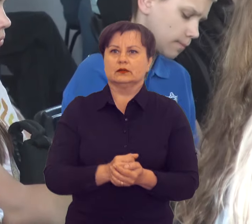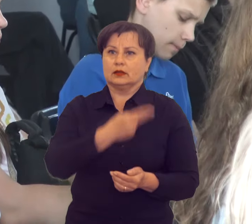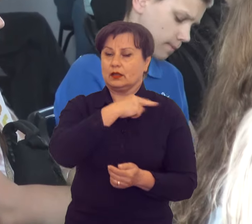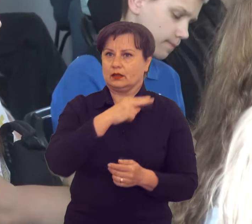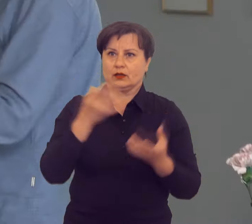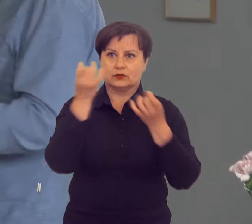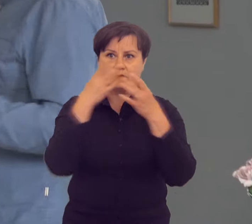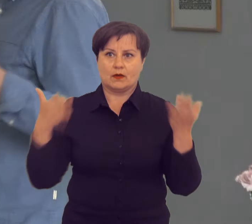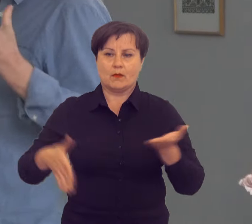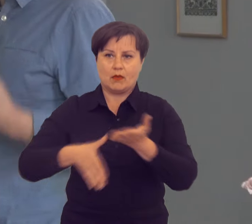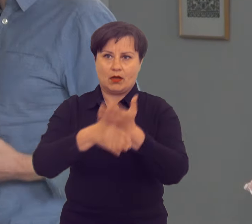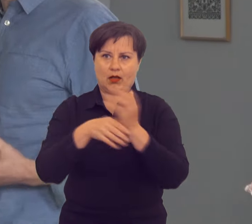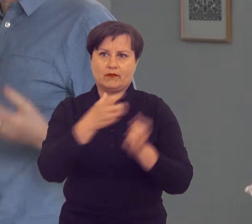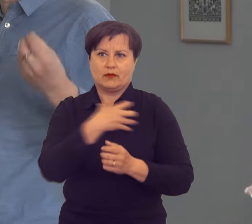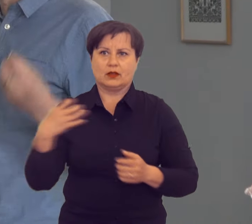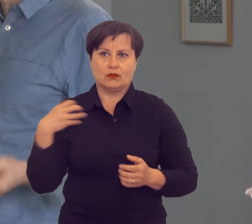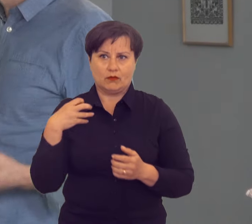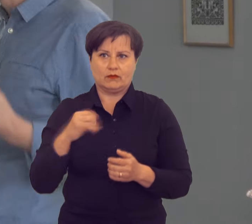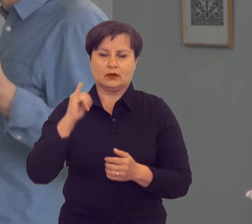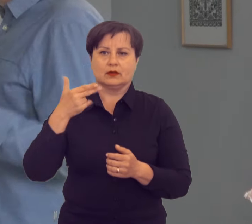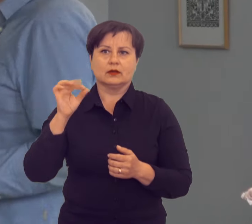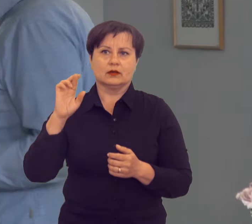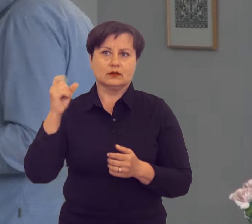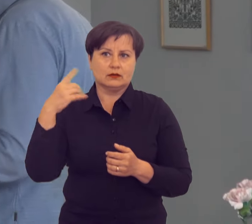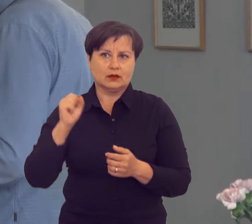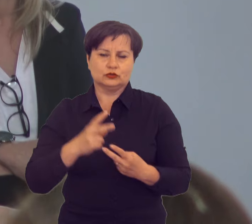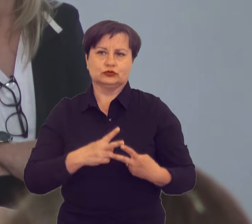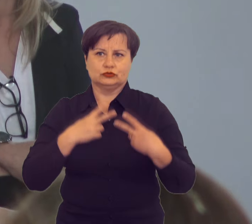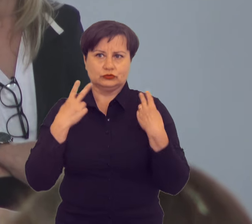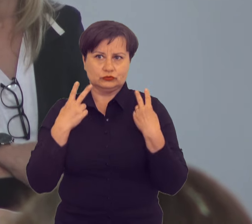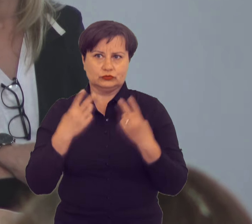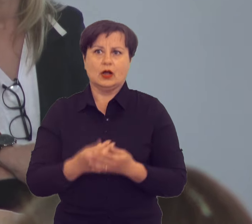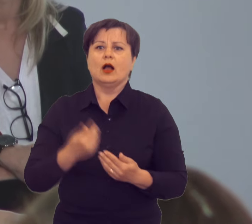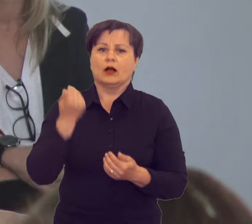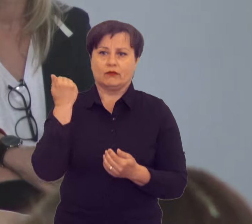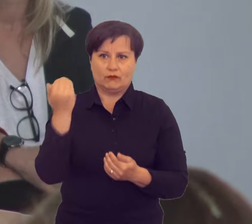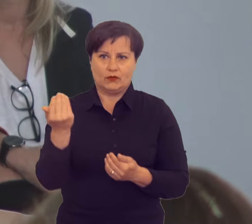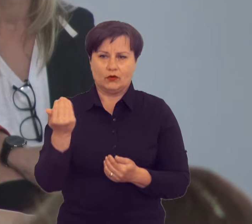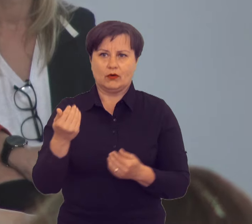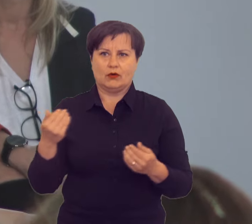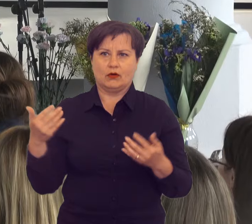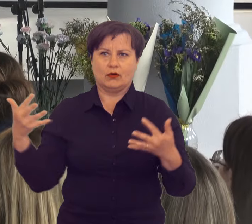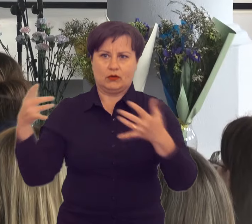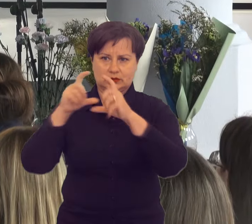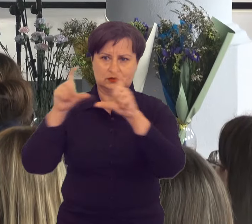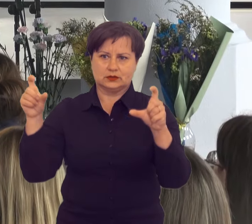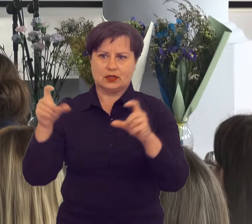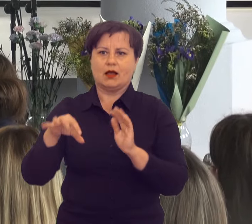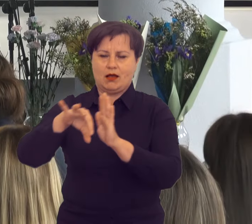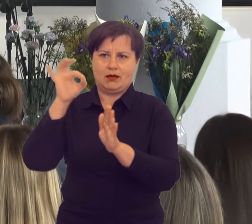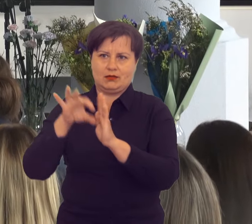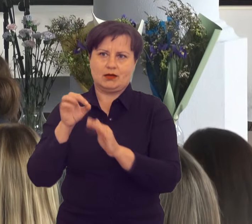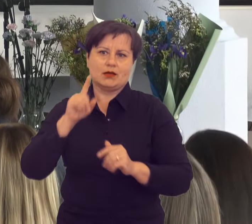pagalbos tarnybos vadovė Ingrida Neliupšienė džiaugiasi, kad jų organizacija taip pat renkasi jaunieji